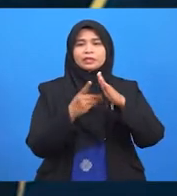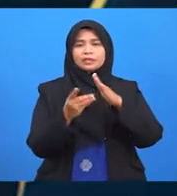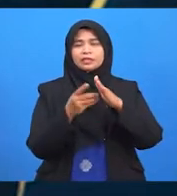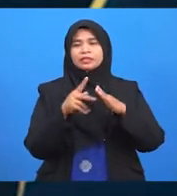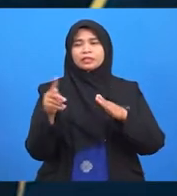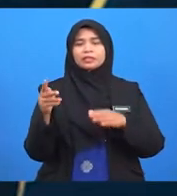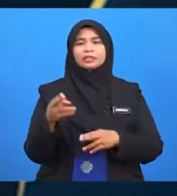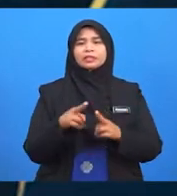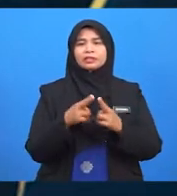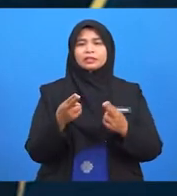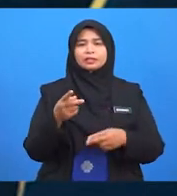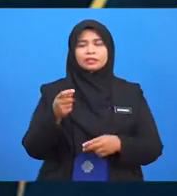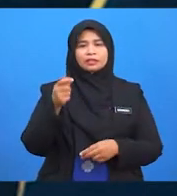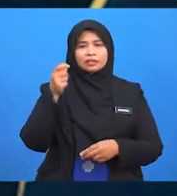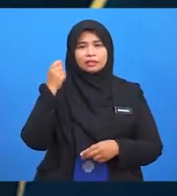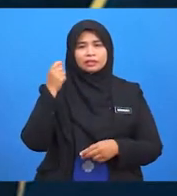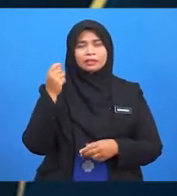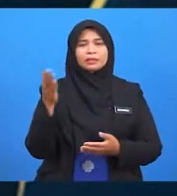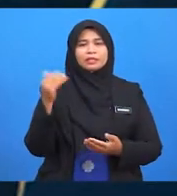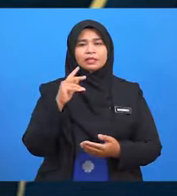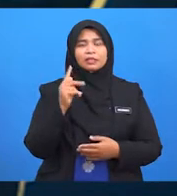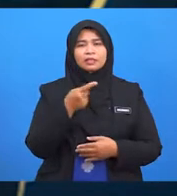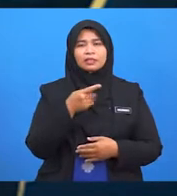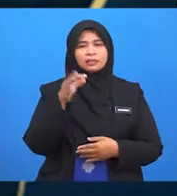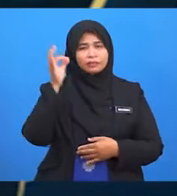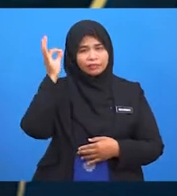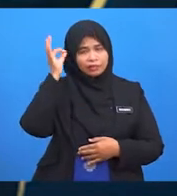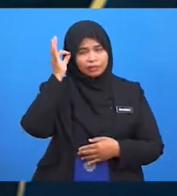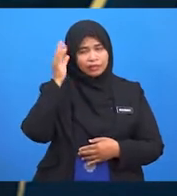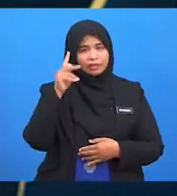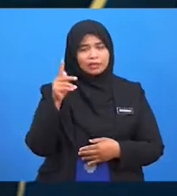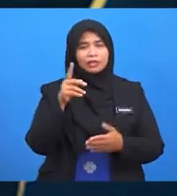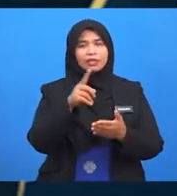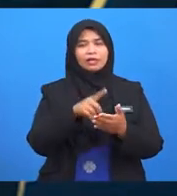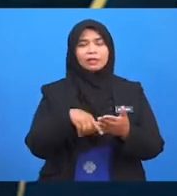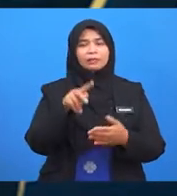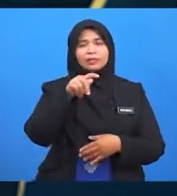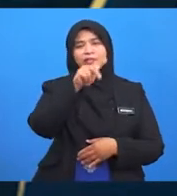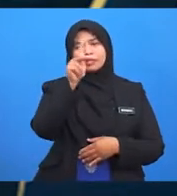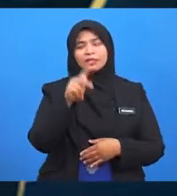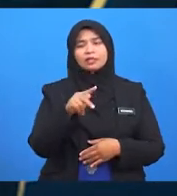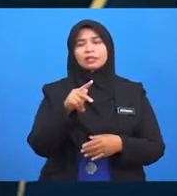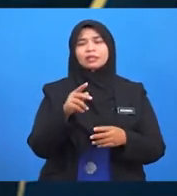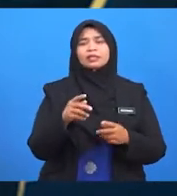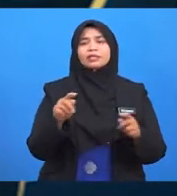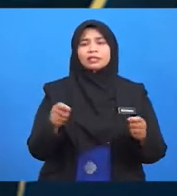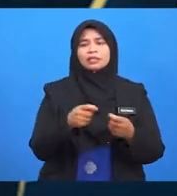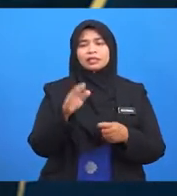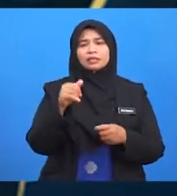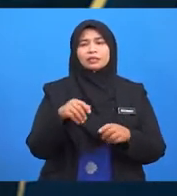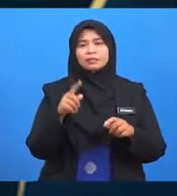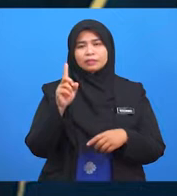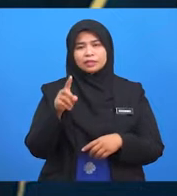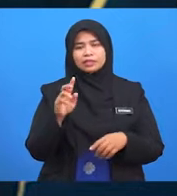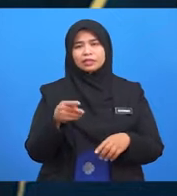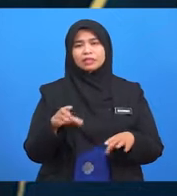Berdasarkan hadis tadi, mari kita fikirkan apakah tindakan yang patut kita